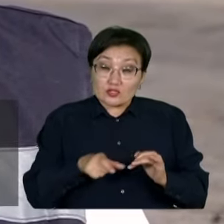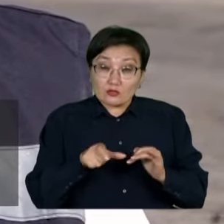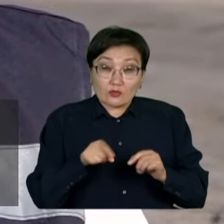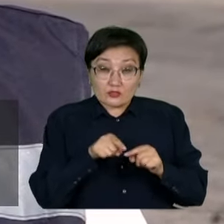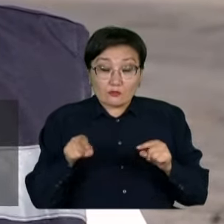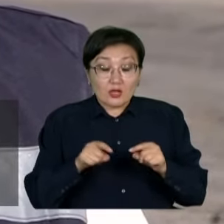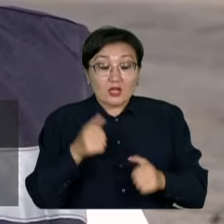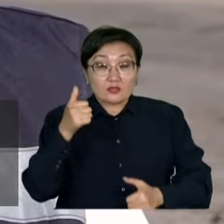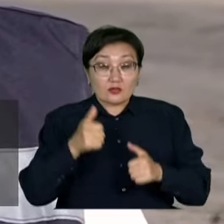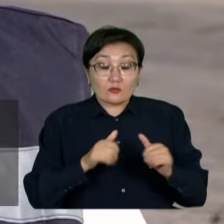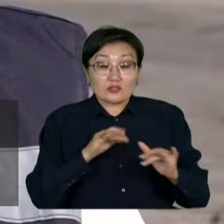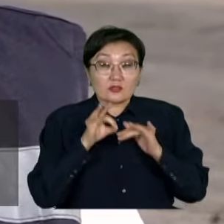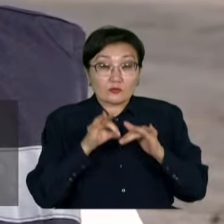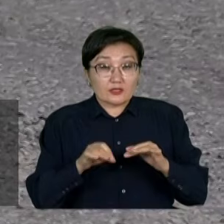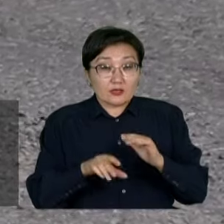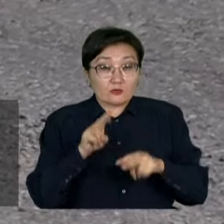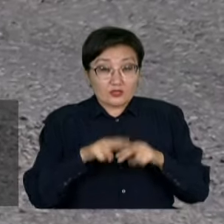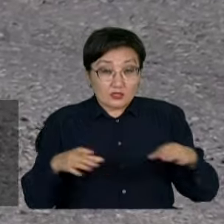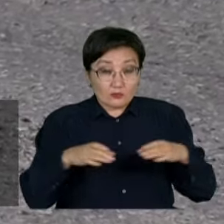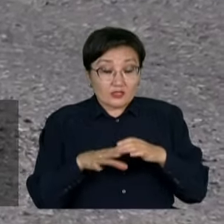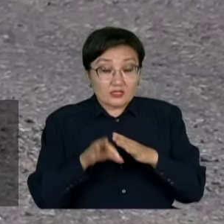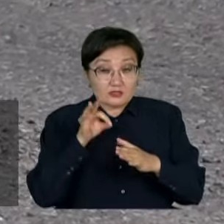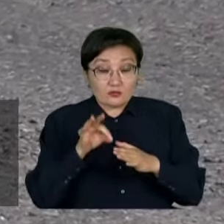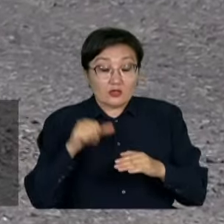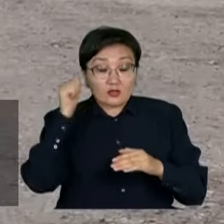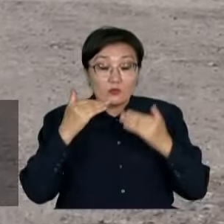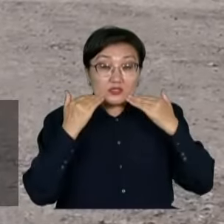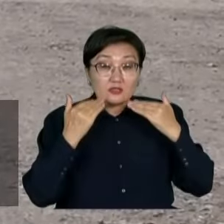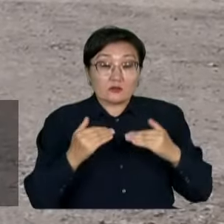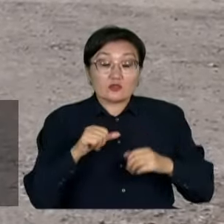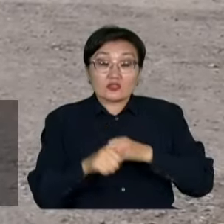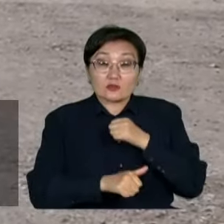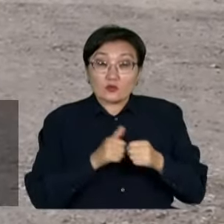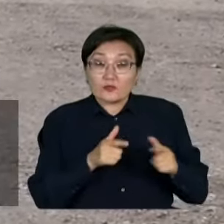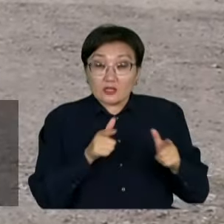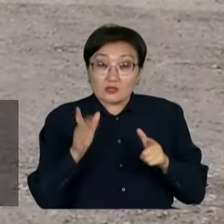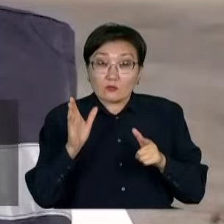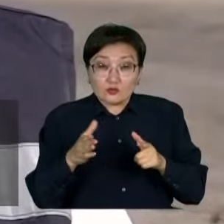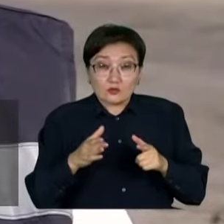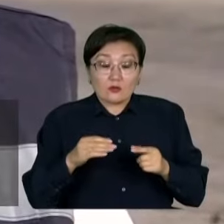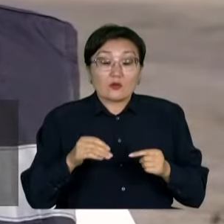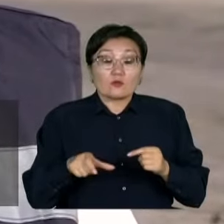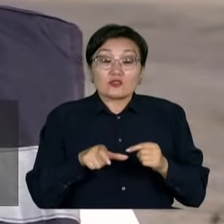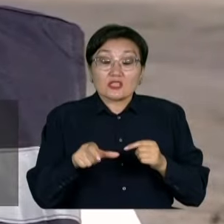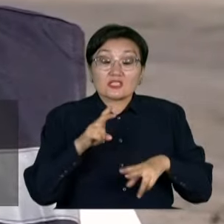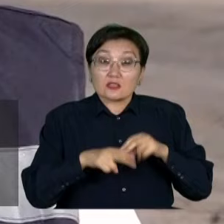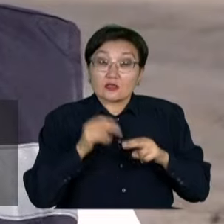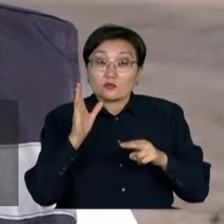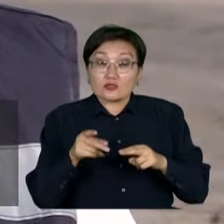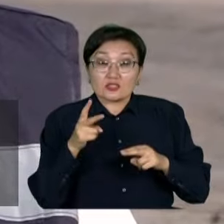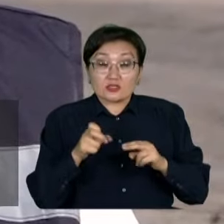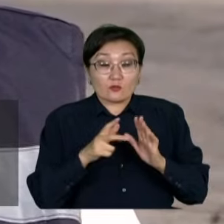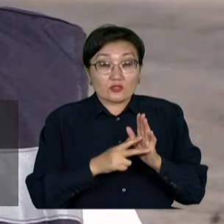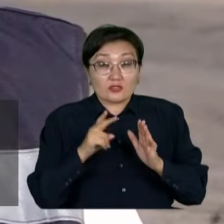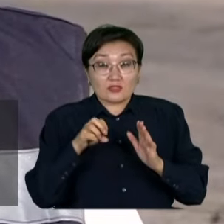бойынша байқау аяқталды. Мердігер компаниялар анықталды. Жыл соңына дейін материалдарды дайындаймыз. Айналма жол салынатын болады.